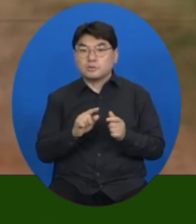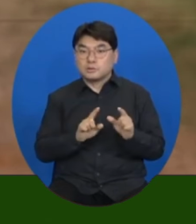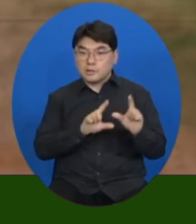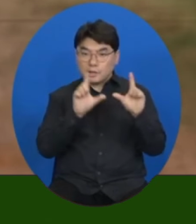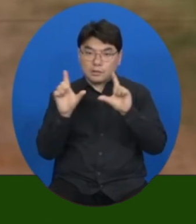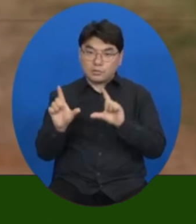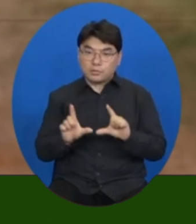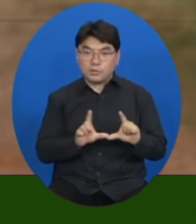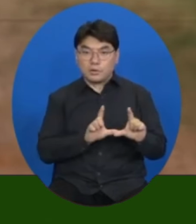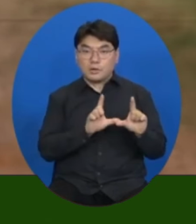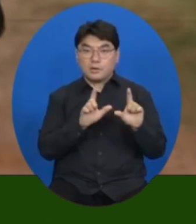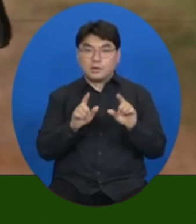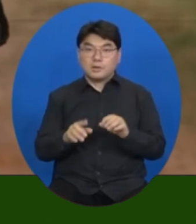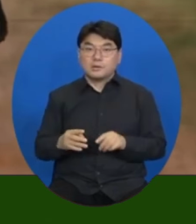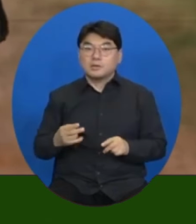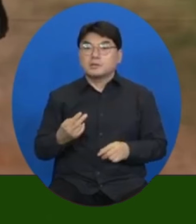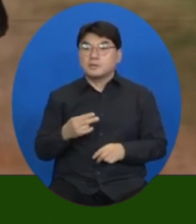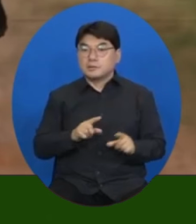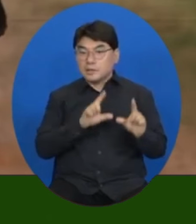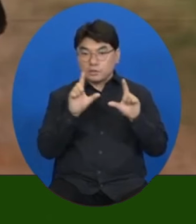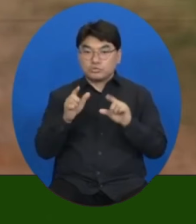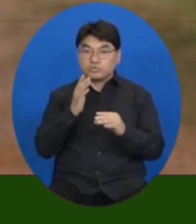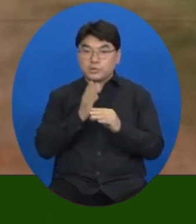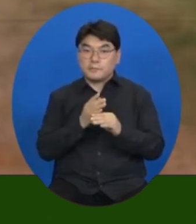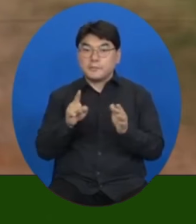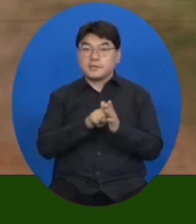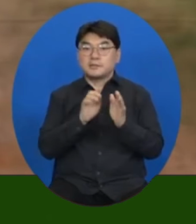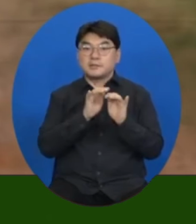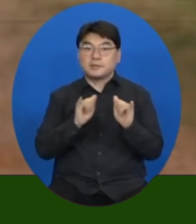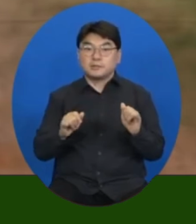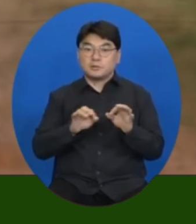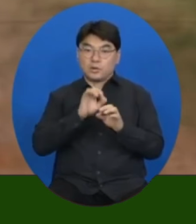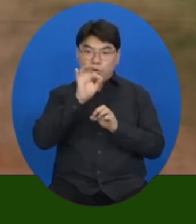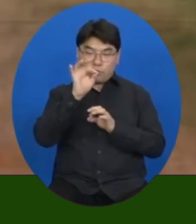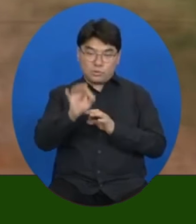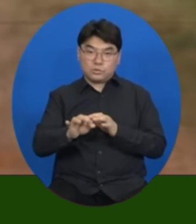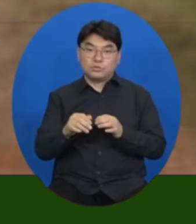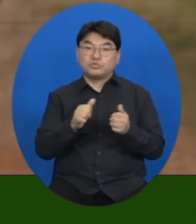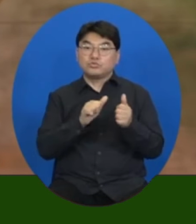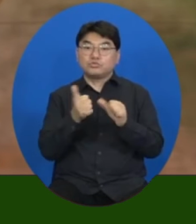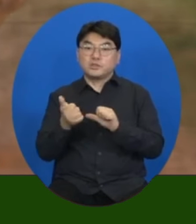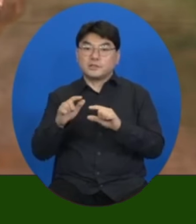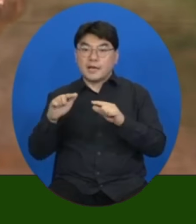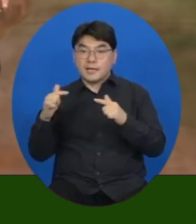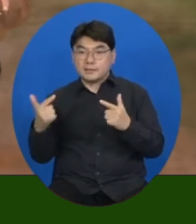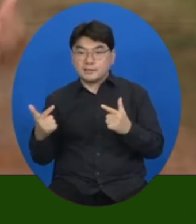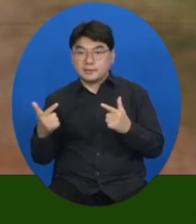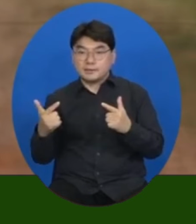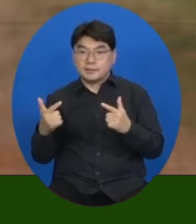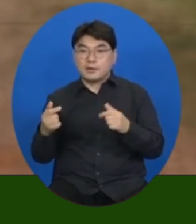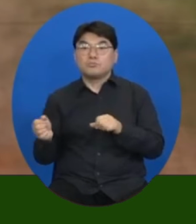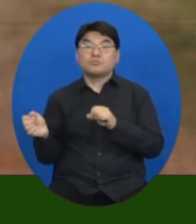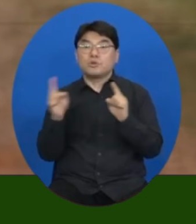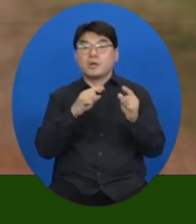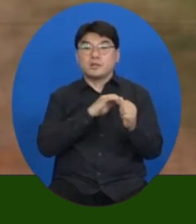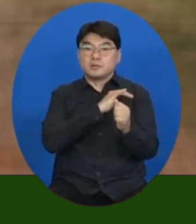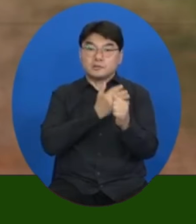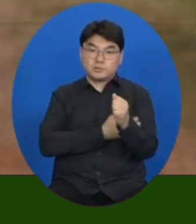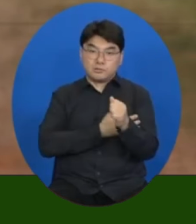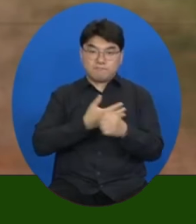영원히 죽지 아니하리라이 부활의 능력이 그들에게 이제 주어지게 된 것입니다